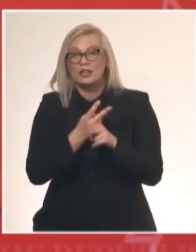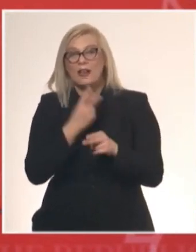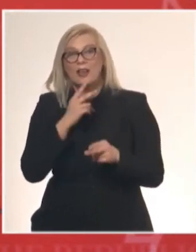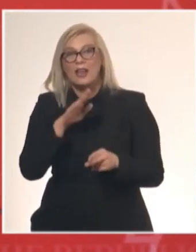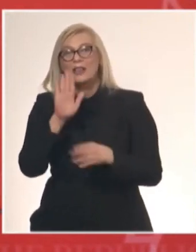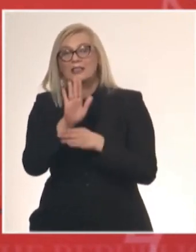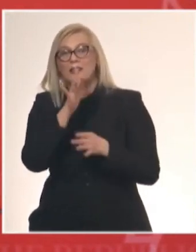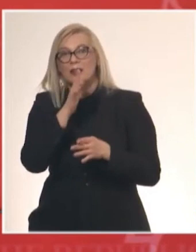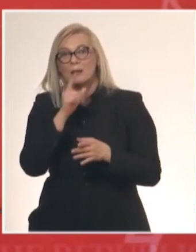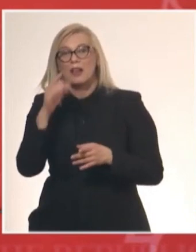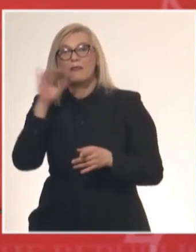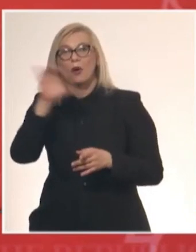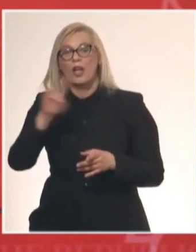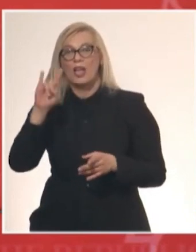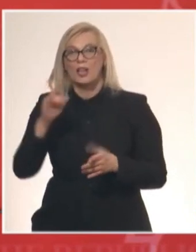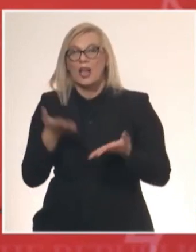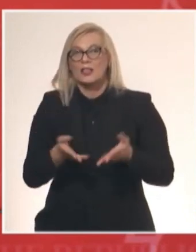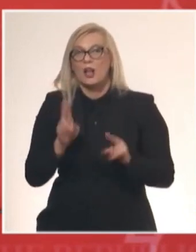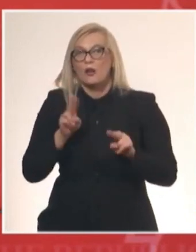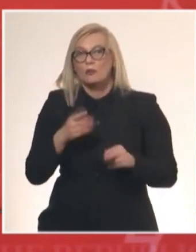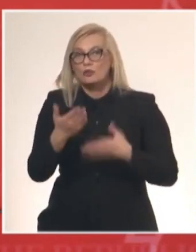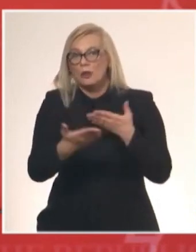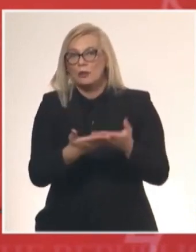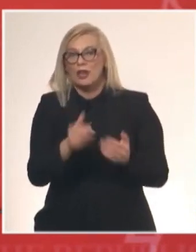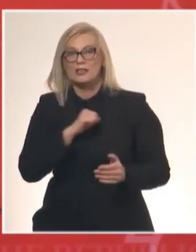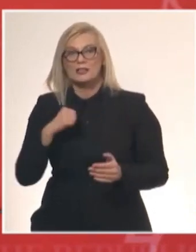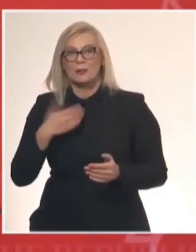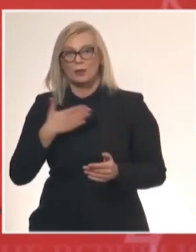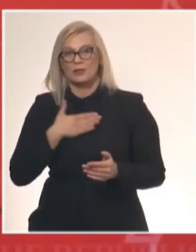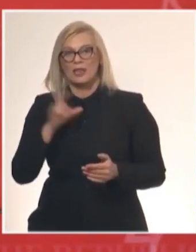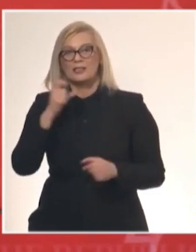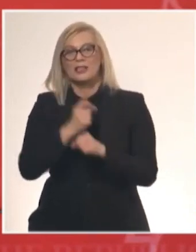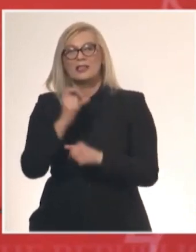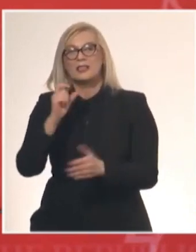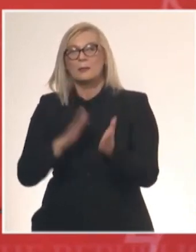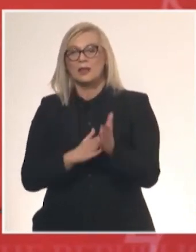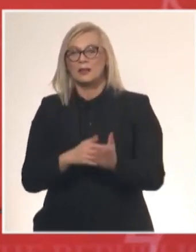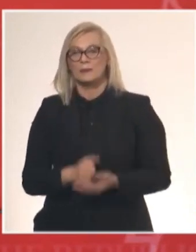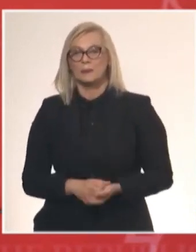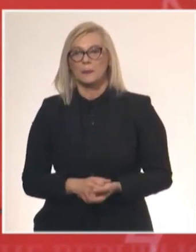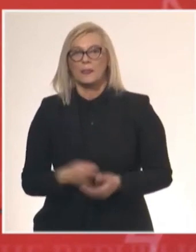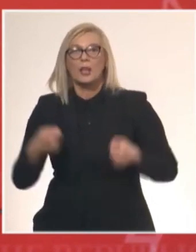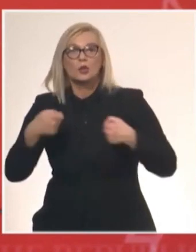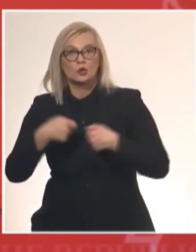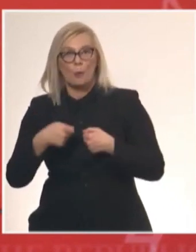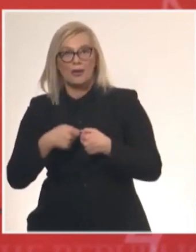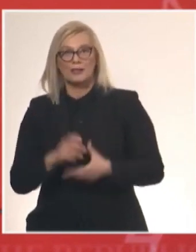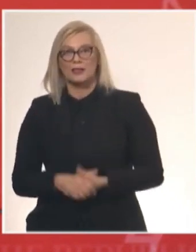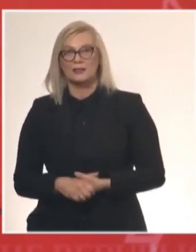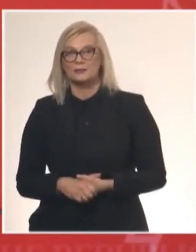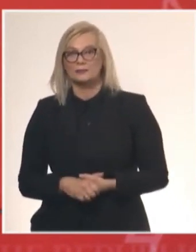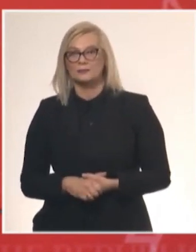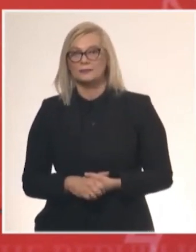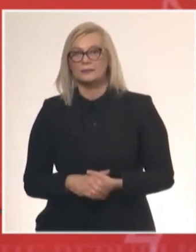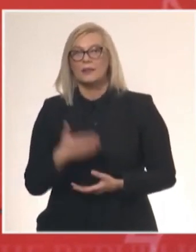Северна Македонија во Европската Унија, а таков можеме да предложиме само ние, Социјалдемократскиот сојуз на Македонија, нормално, со коалиционите партнери,